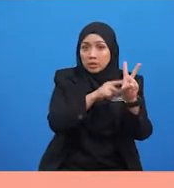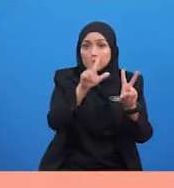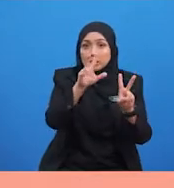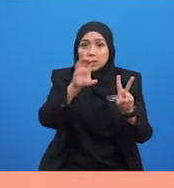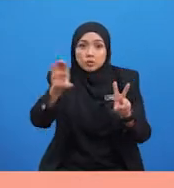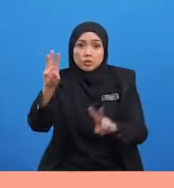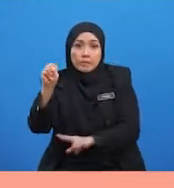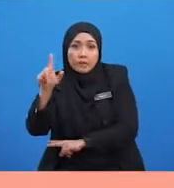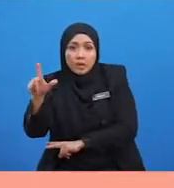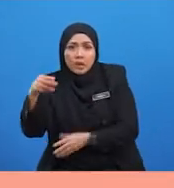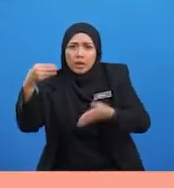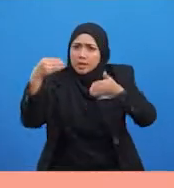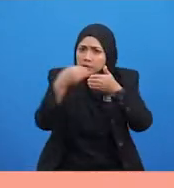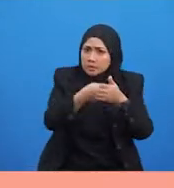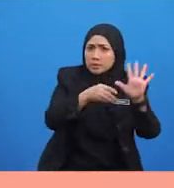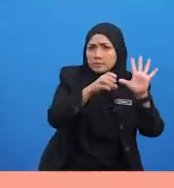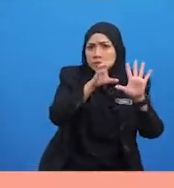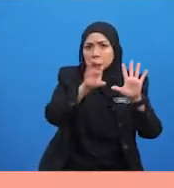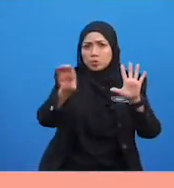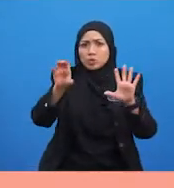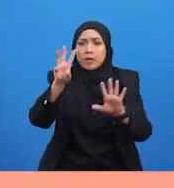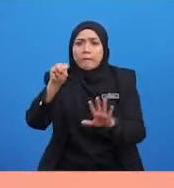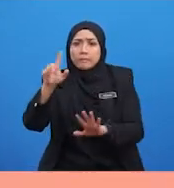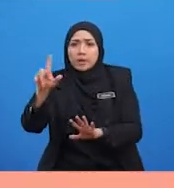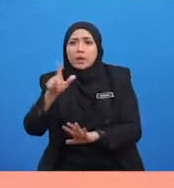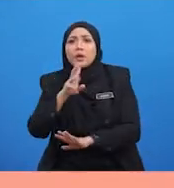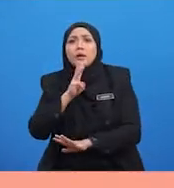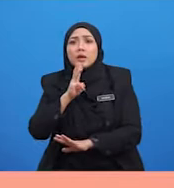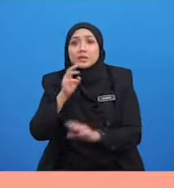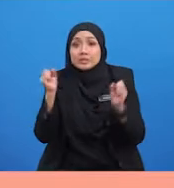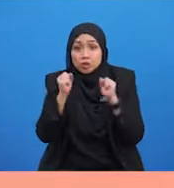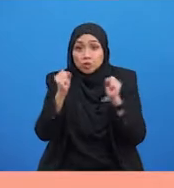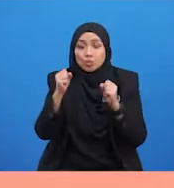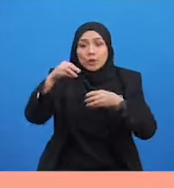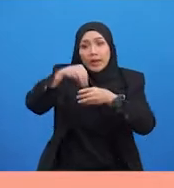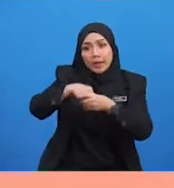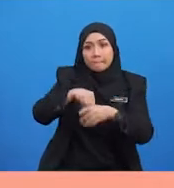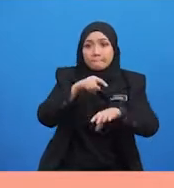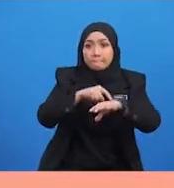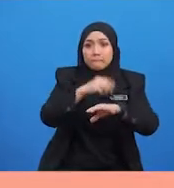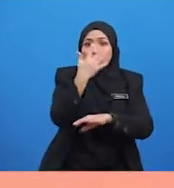Isi padu air juga bergantung kepada cuaca semasa pertandingan.